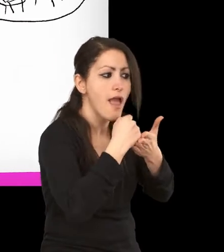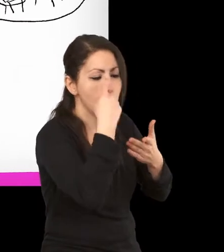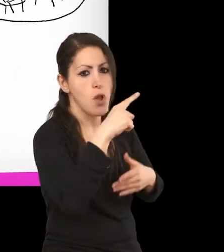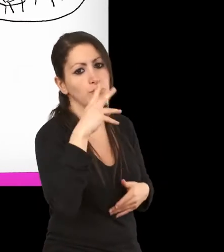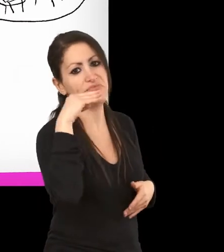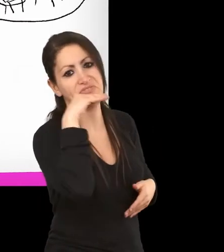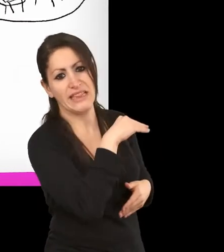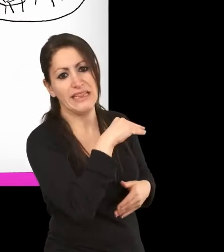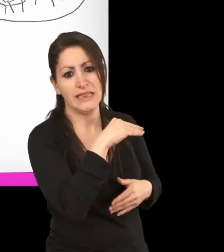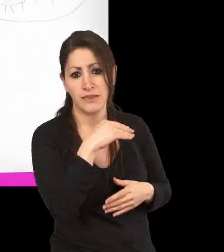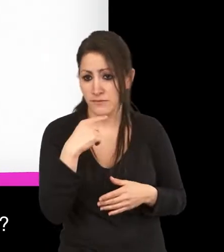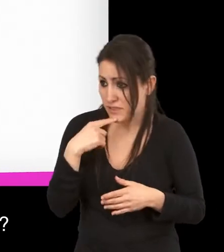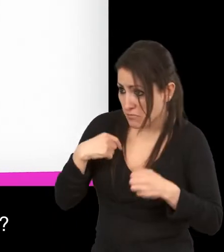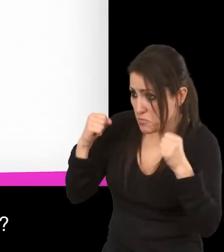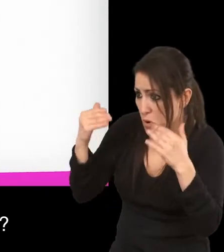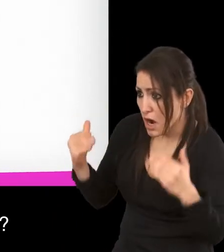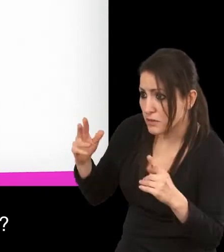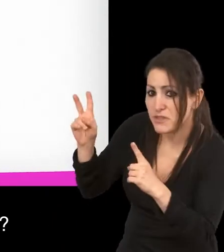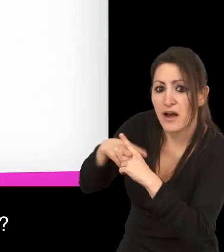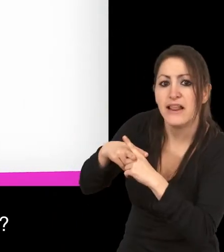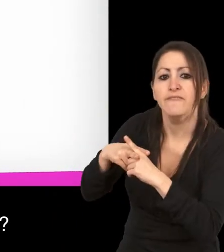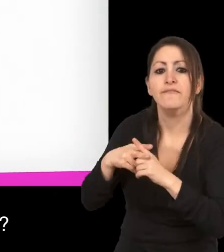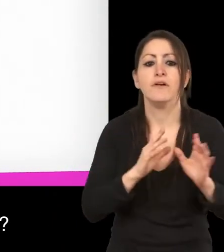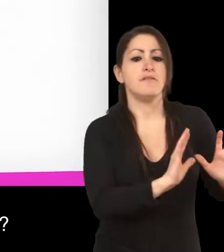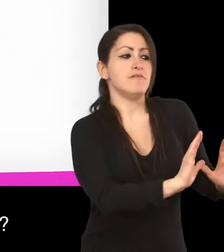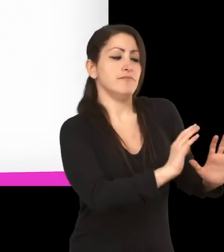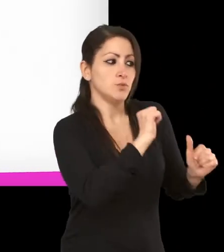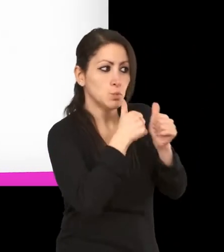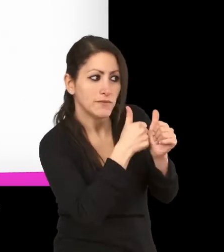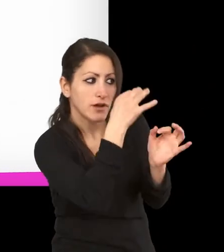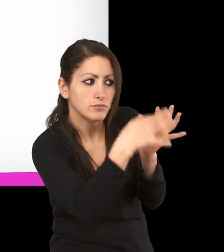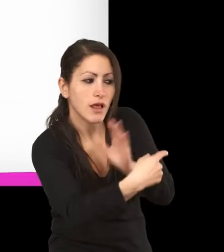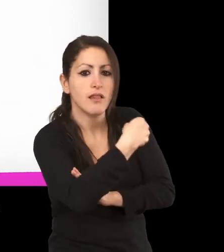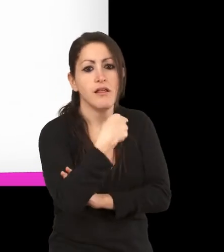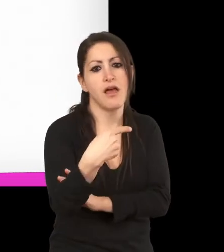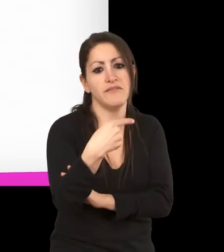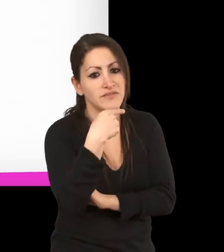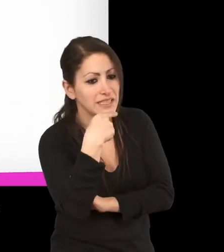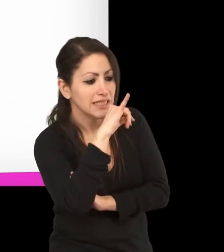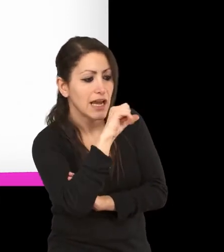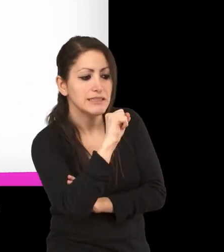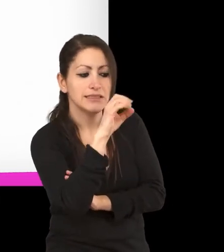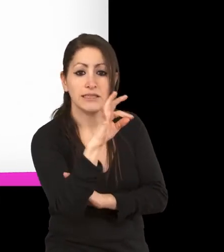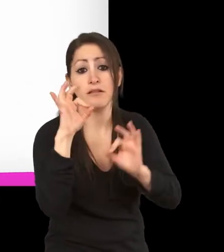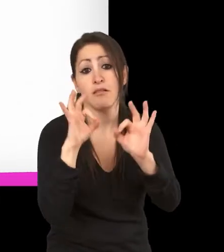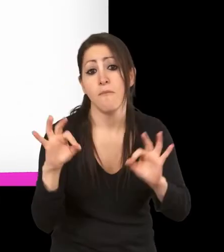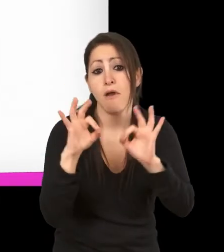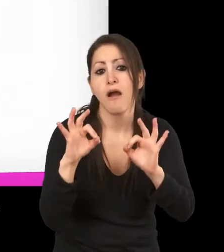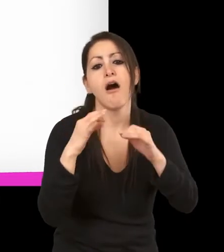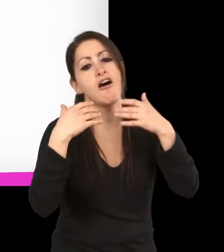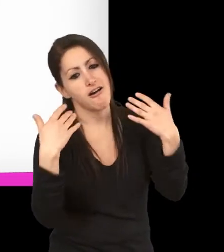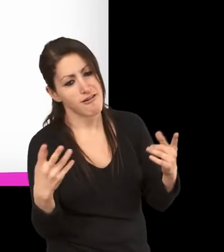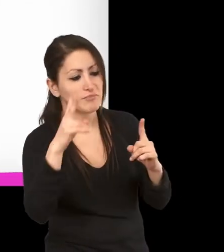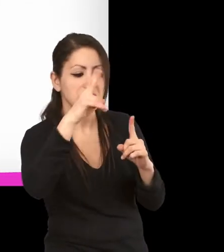les deux. Ça sera rapide. Et si tout va bien, on pourra arrêter le préservatif. Oui, si les résultats de vos examens sont négatifs, c'est que vous n'avez pas